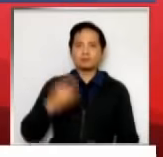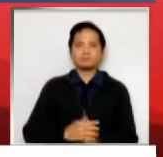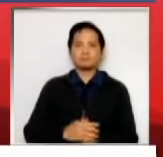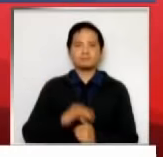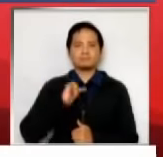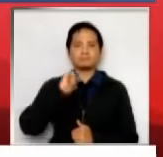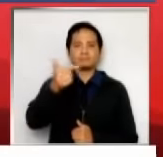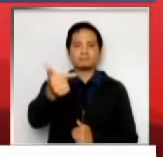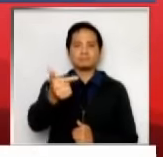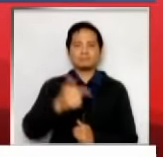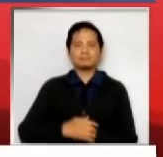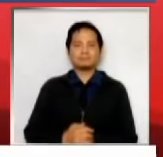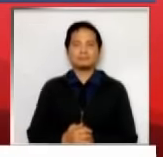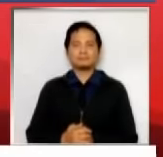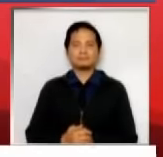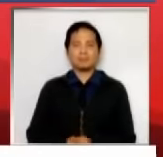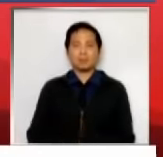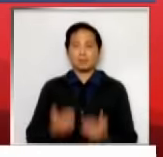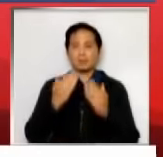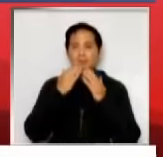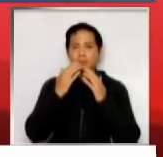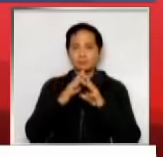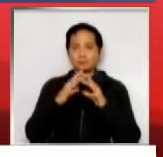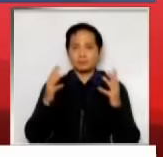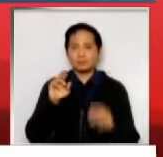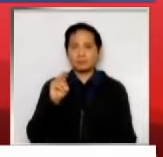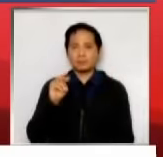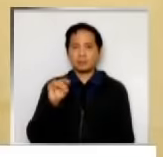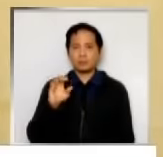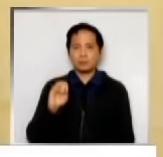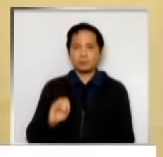Maraming salamat, Nico Sereno.